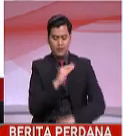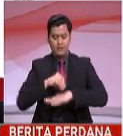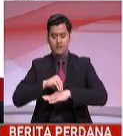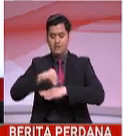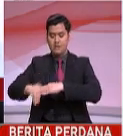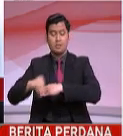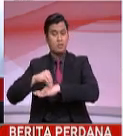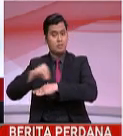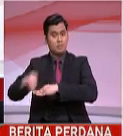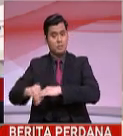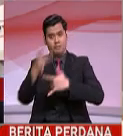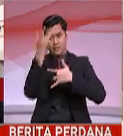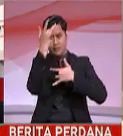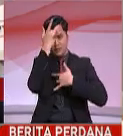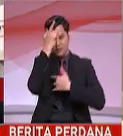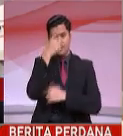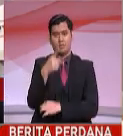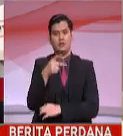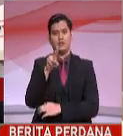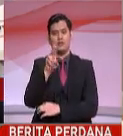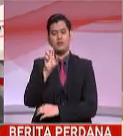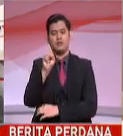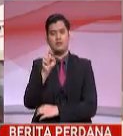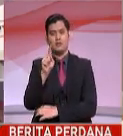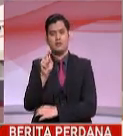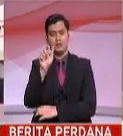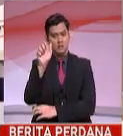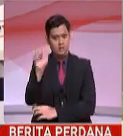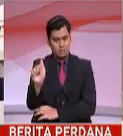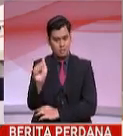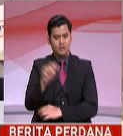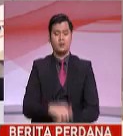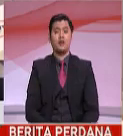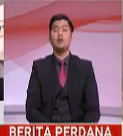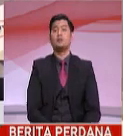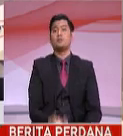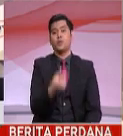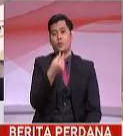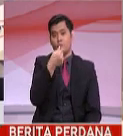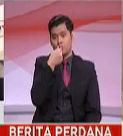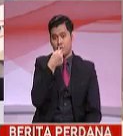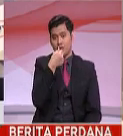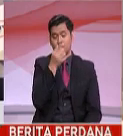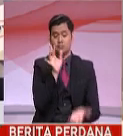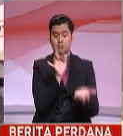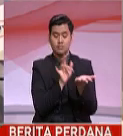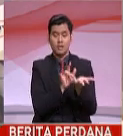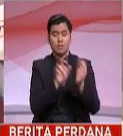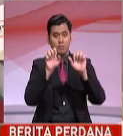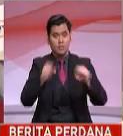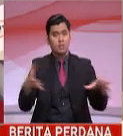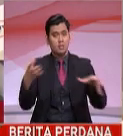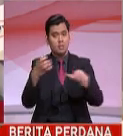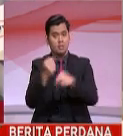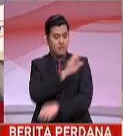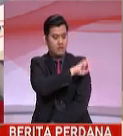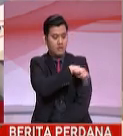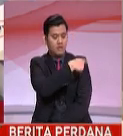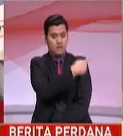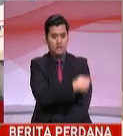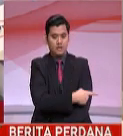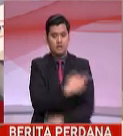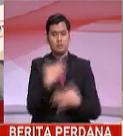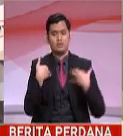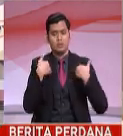oleh penyakit kusta lah. Ubat tablet multi drug treatment ni boleh dapati di klinik kesihatan dan proses rawatan ni adalah